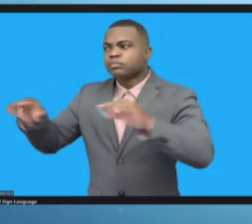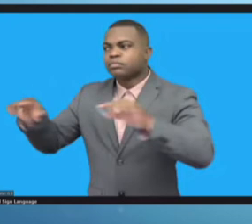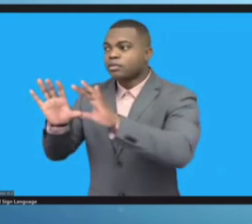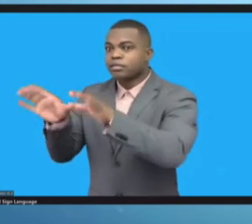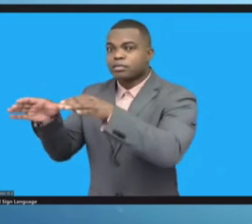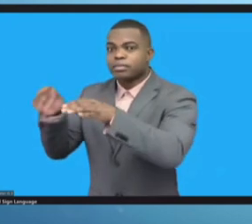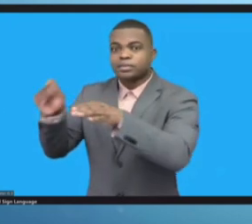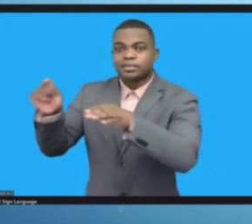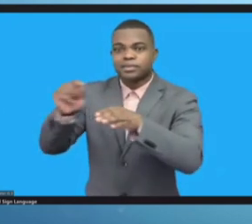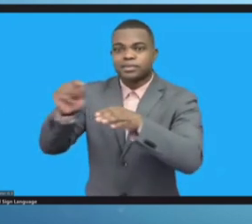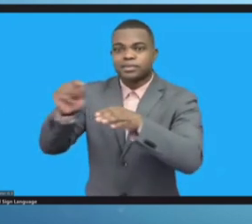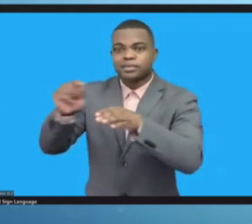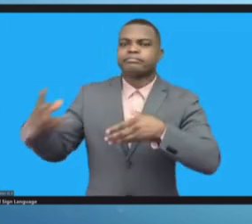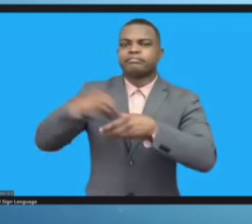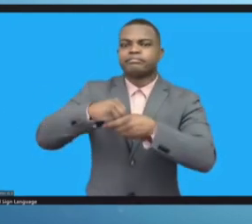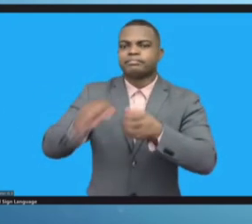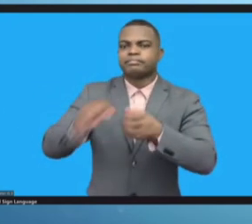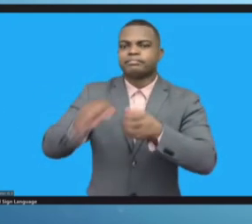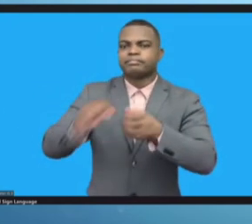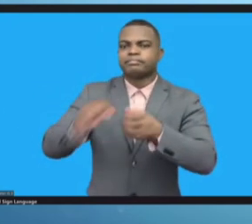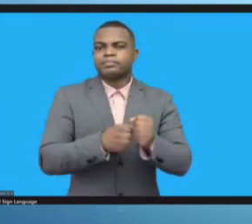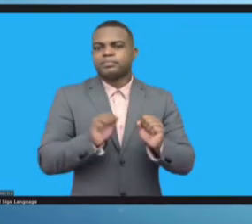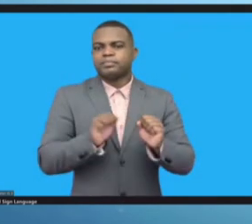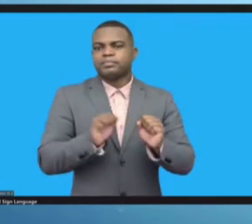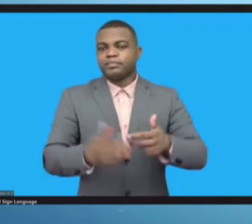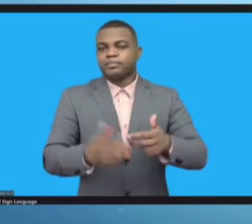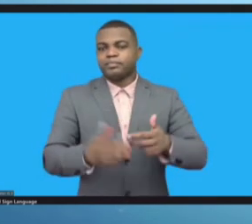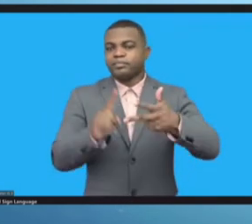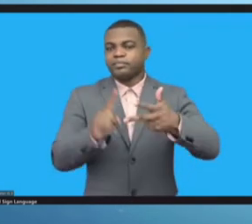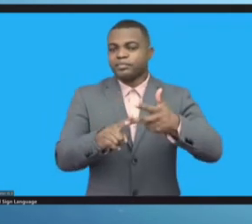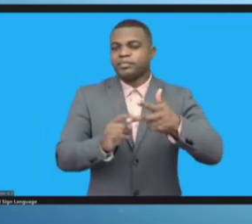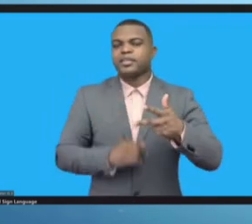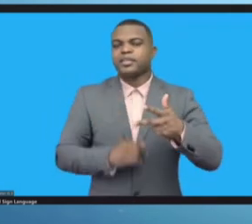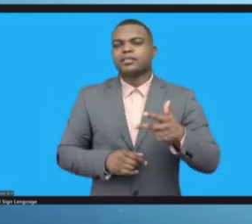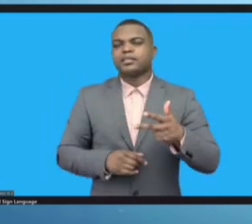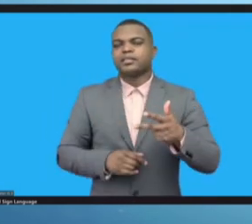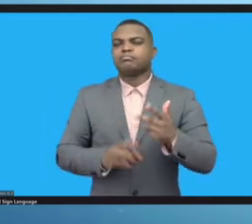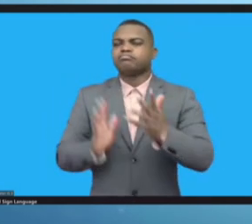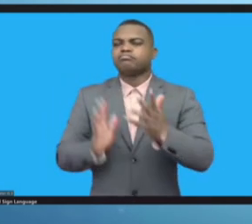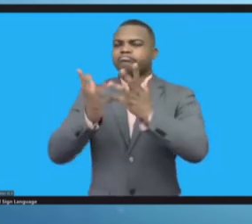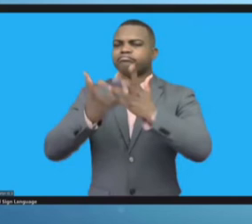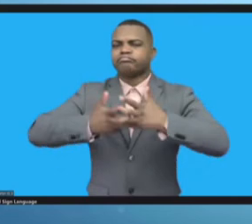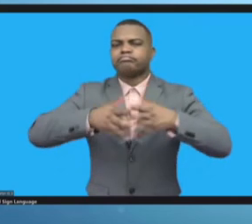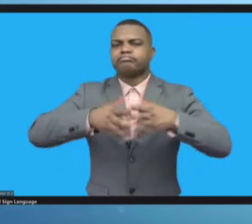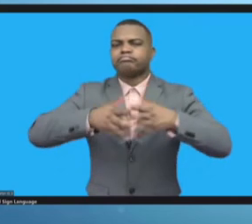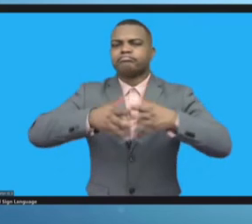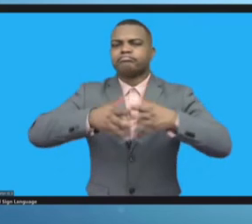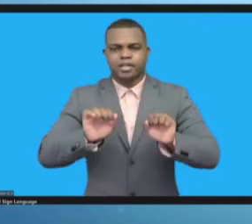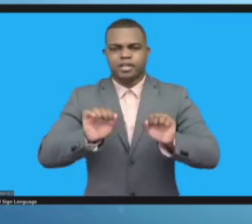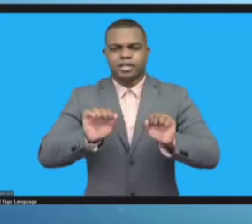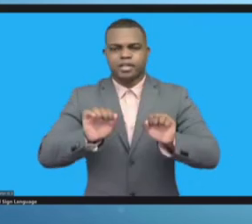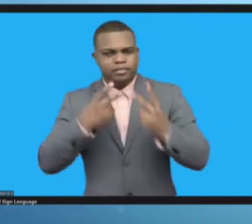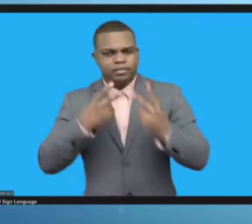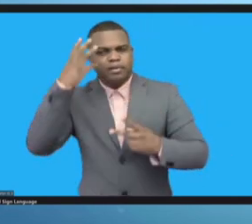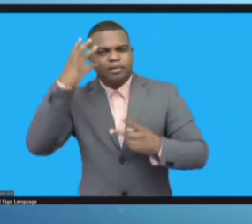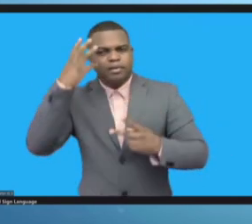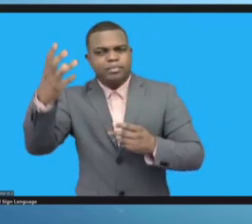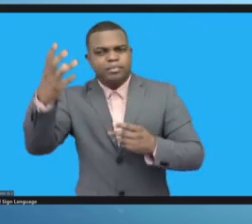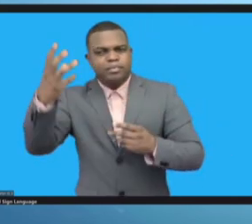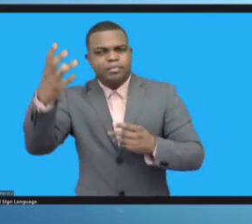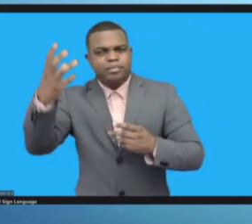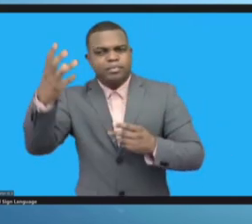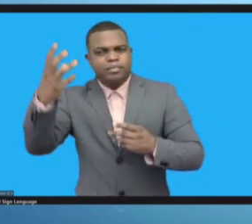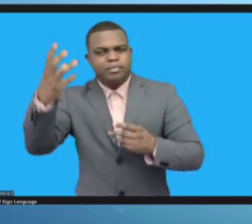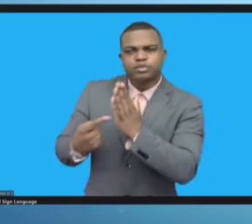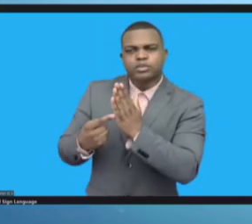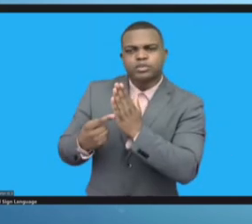acteurs, notamment des sociétés d'informatique et de solutions numériques, qui